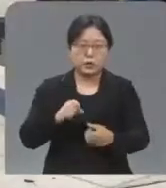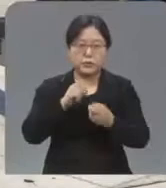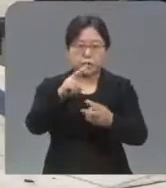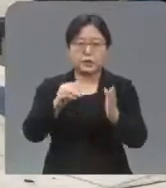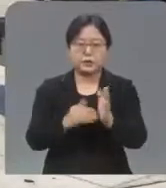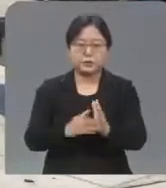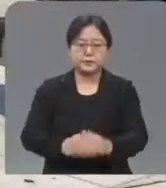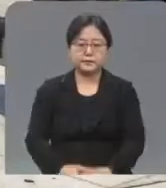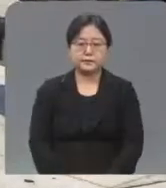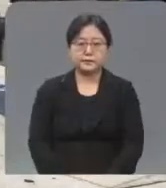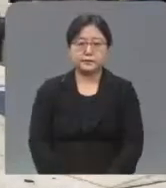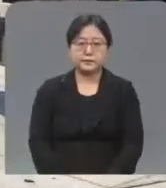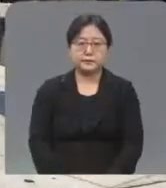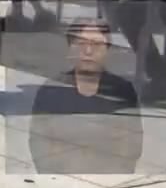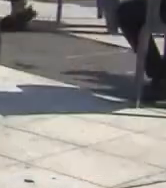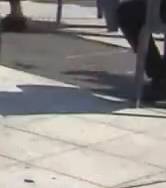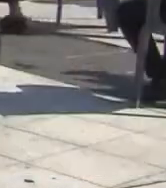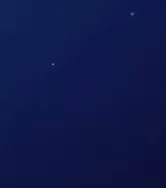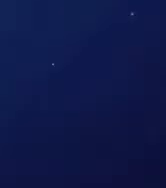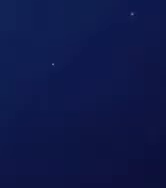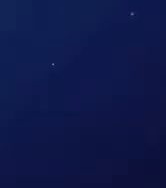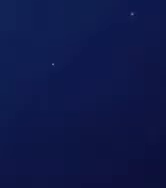송부했습니다.